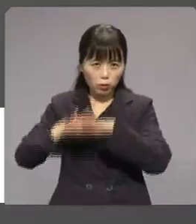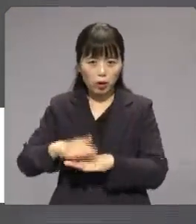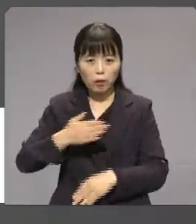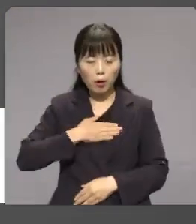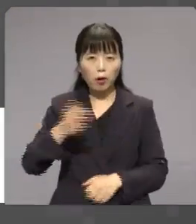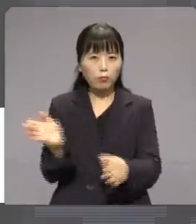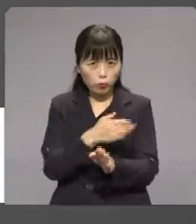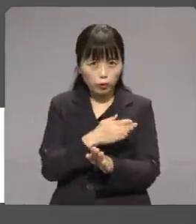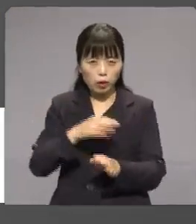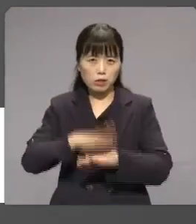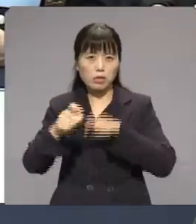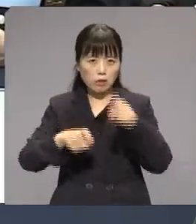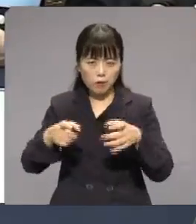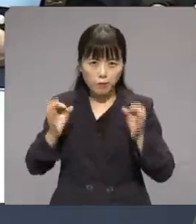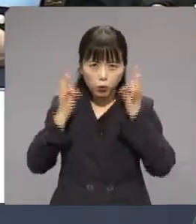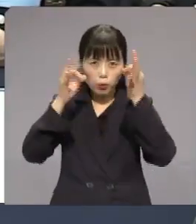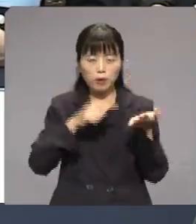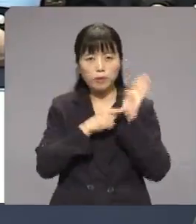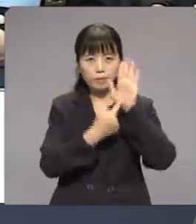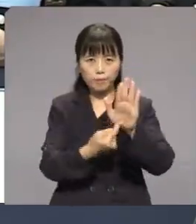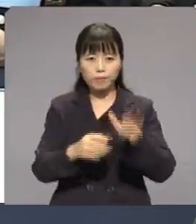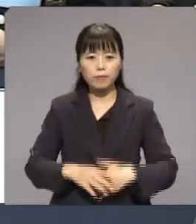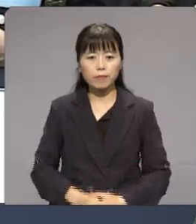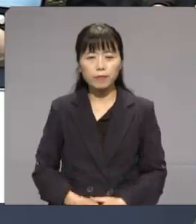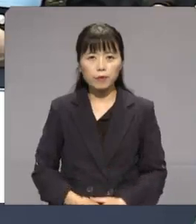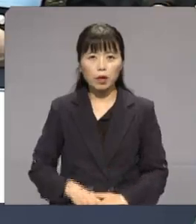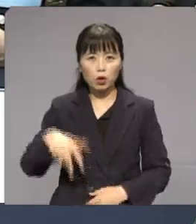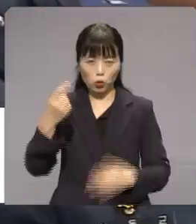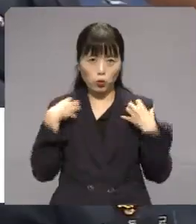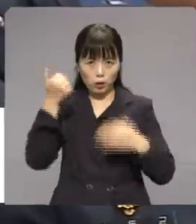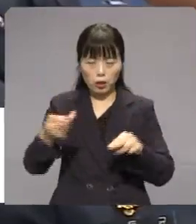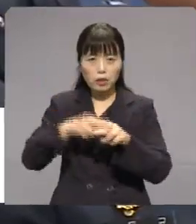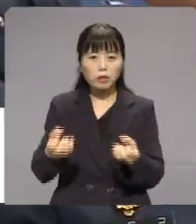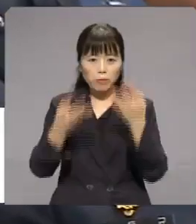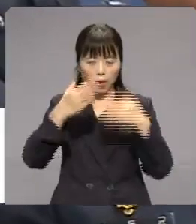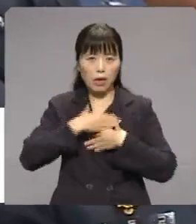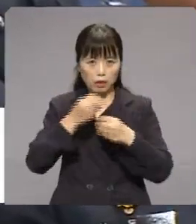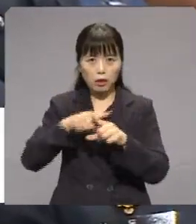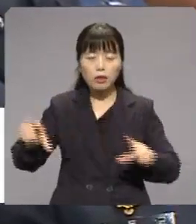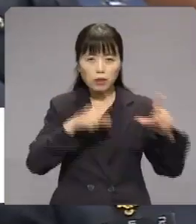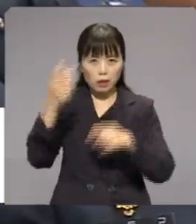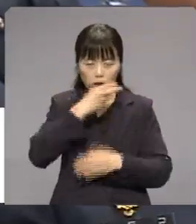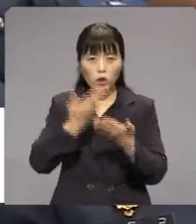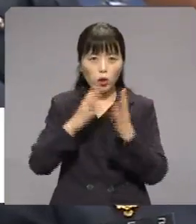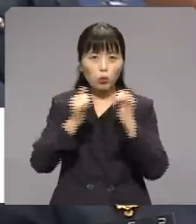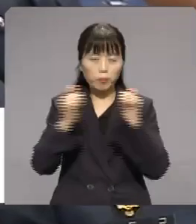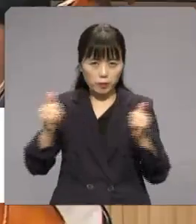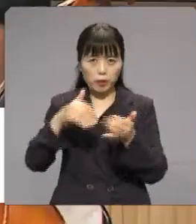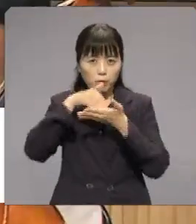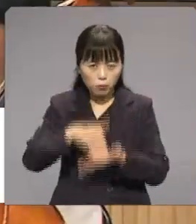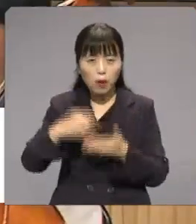자신부터 행동과 실천에 솔선수범하겠다 밝혔습니다 청장은 취임식에서 안전한 일상을 지켜 달라는 것이 국민의